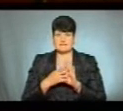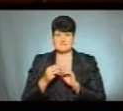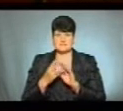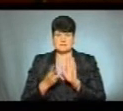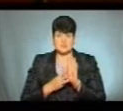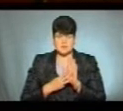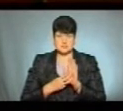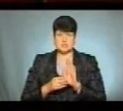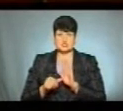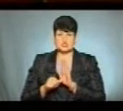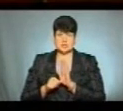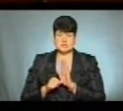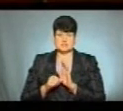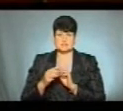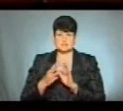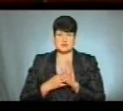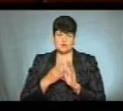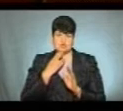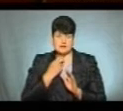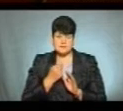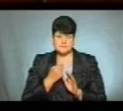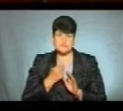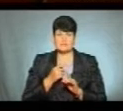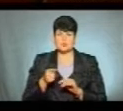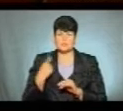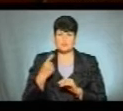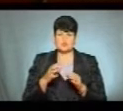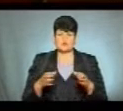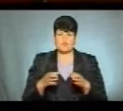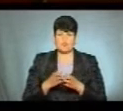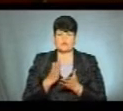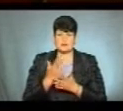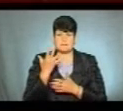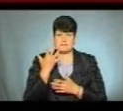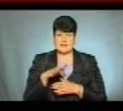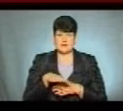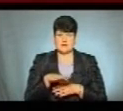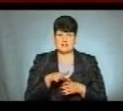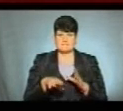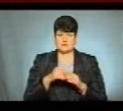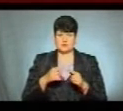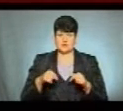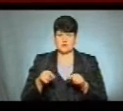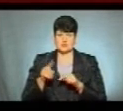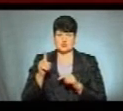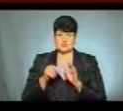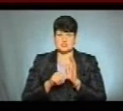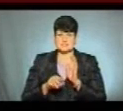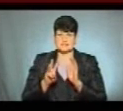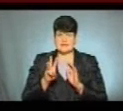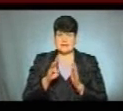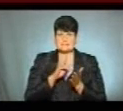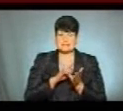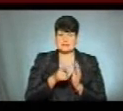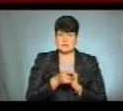18-го, 6-х – 19 червня. У Тернопільській області сформовано 5 територіальних виборчих округів – 163-й з центром у